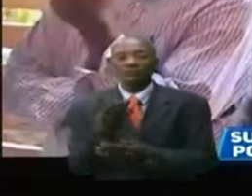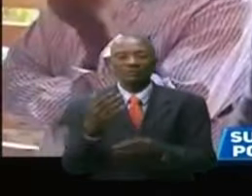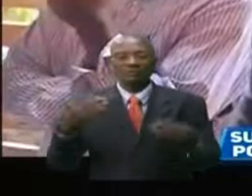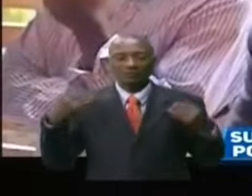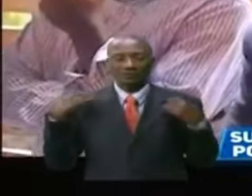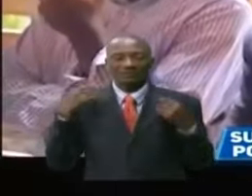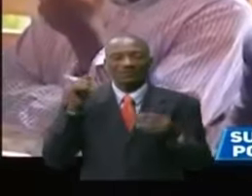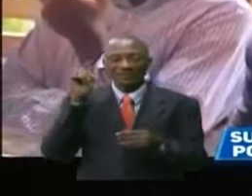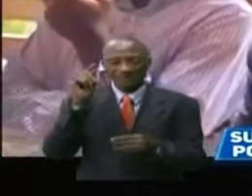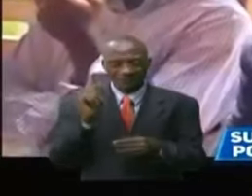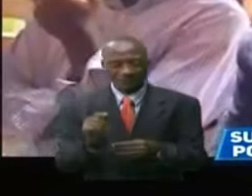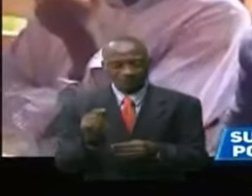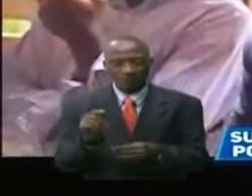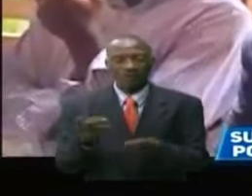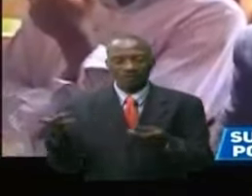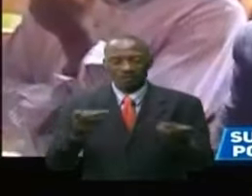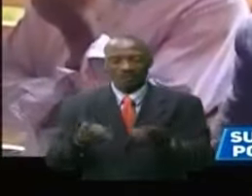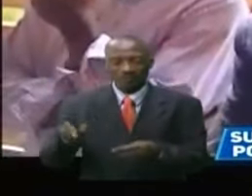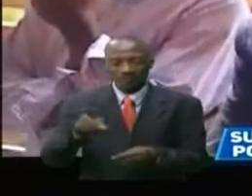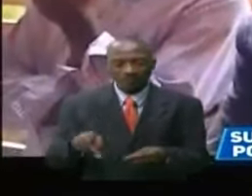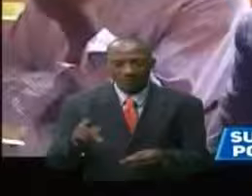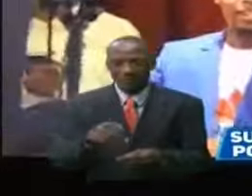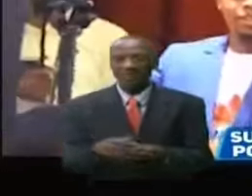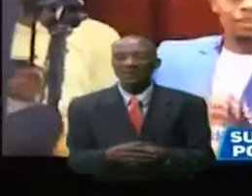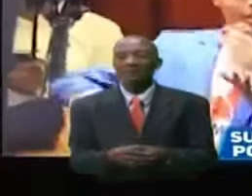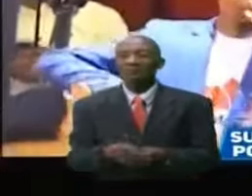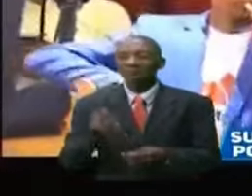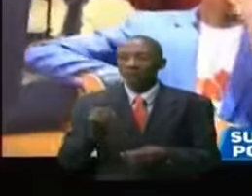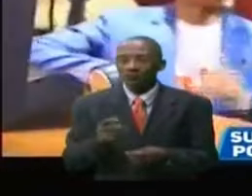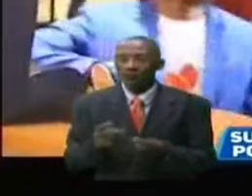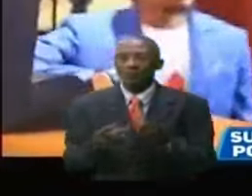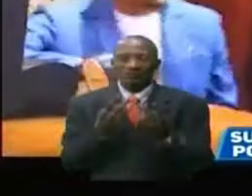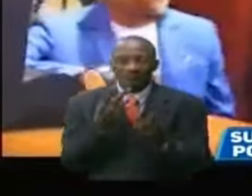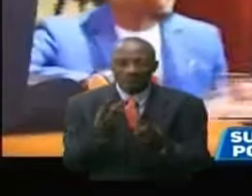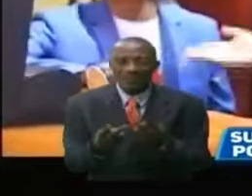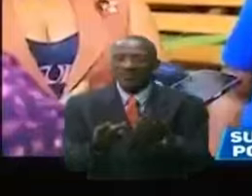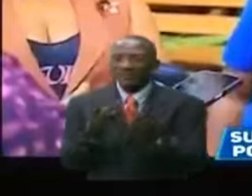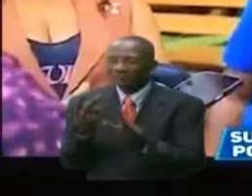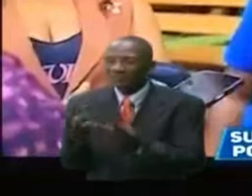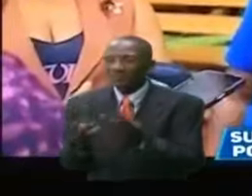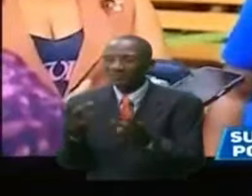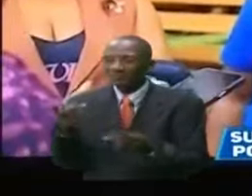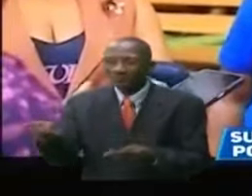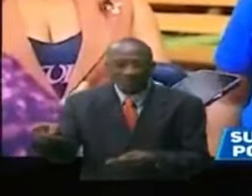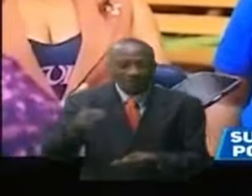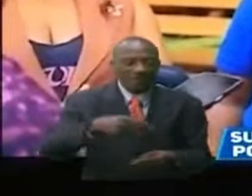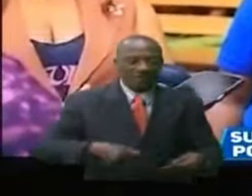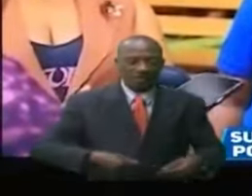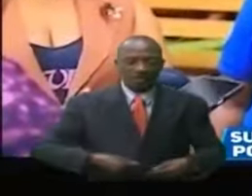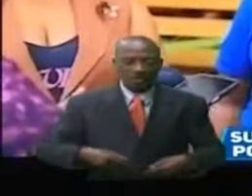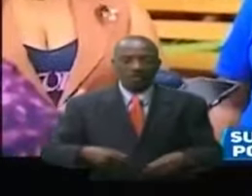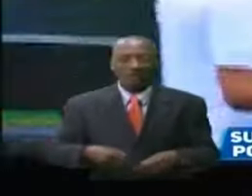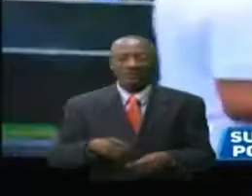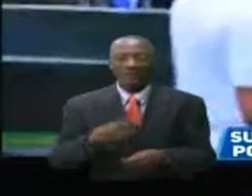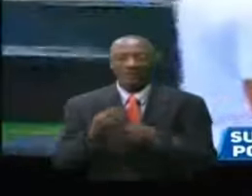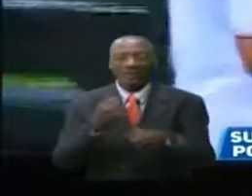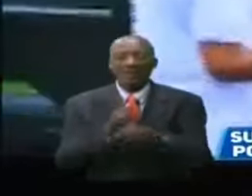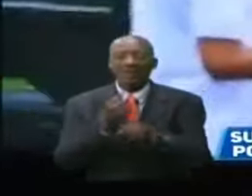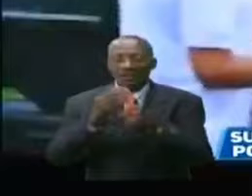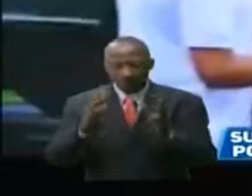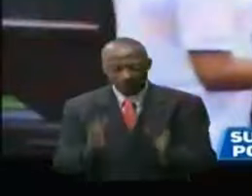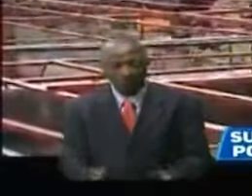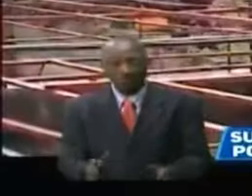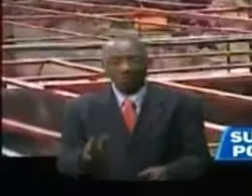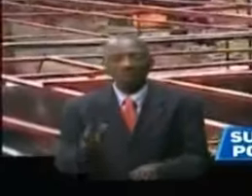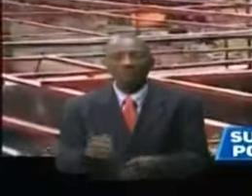qui est le directeur provincial, de pouvoir chaque fois visiter ces jeunes et femmes entrepreneurs accompagnés par nos agences. Ces